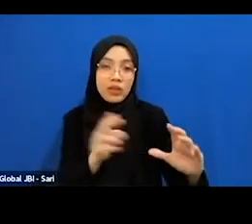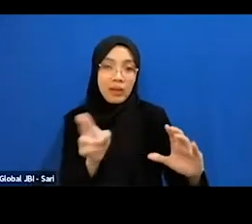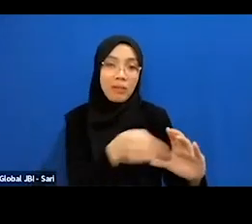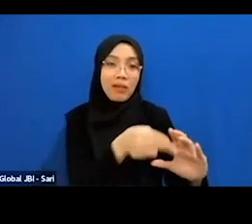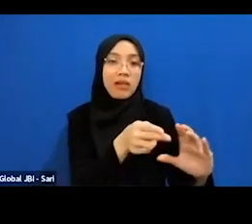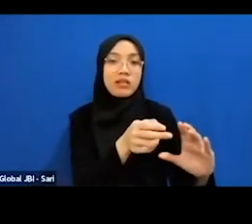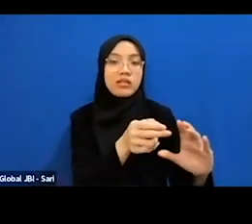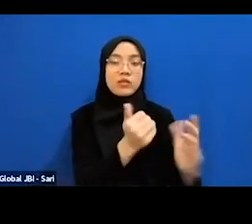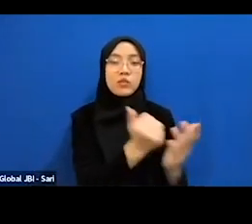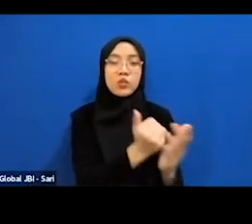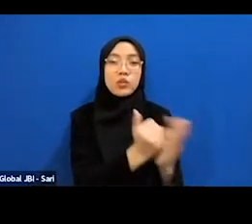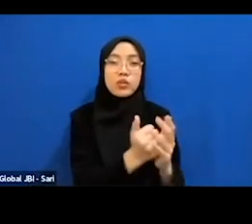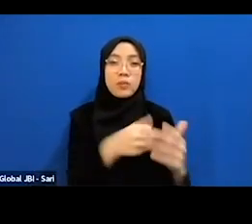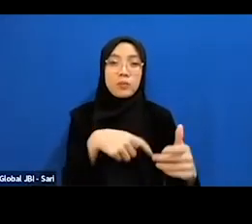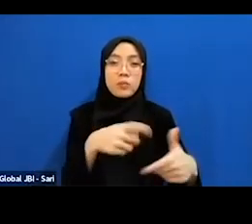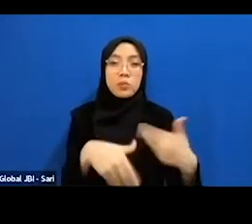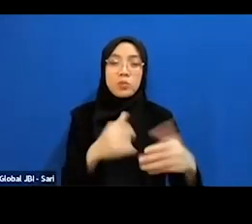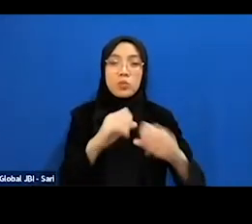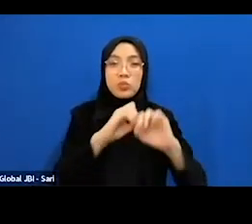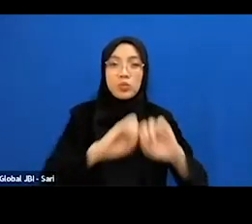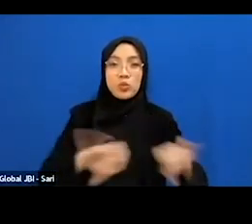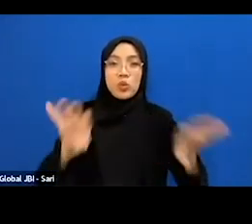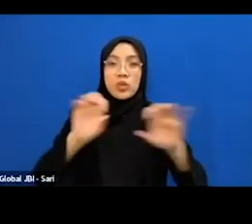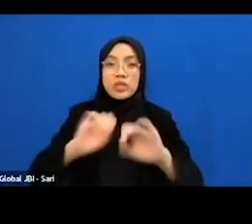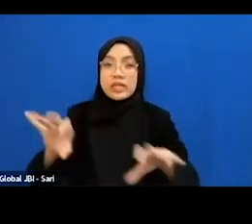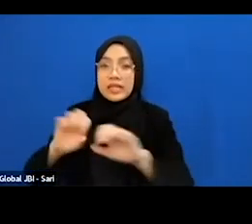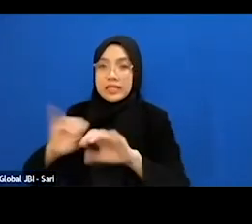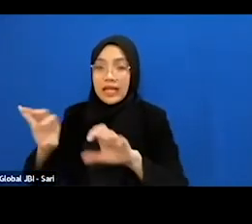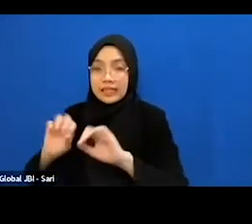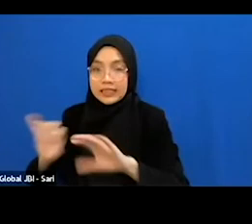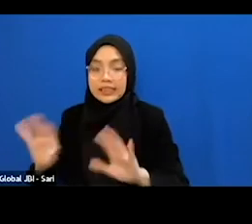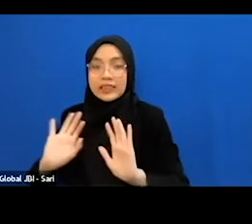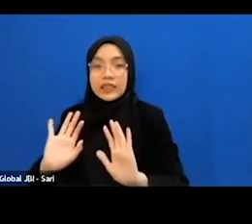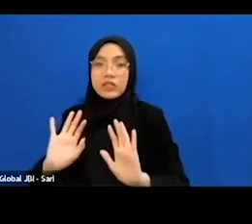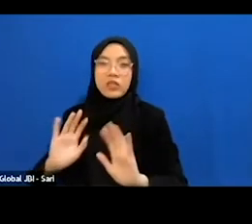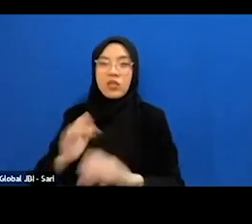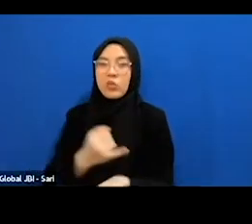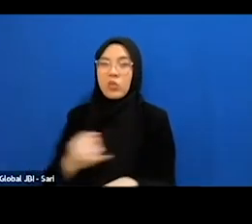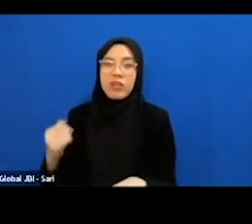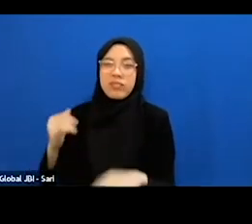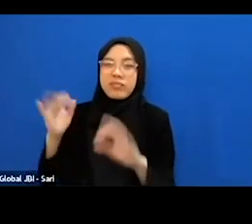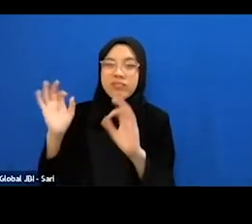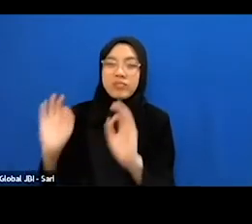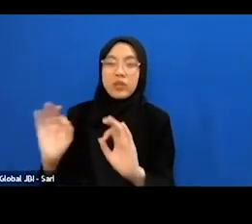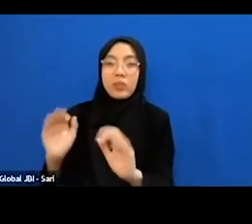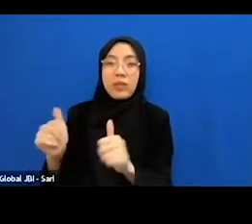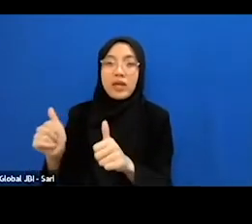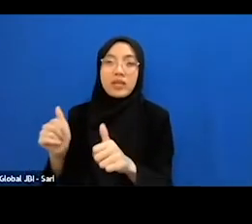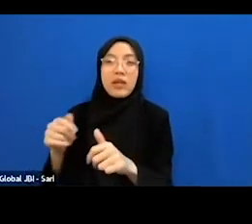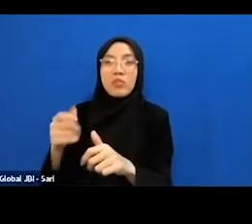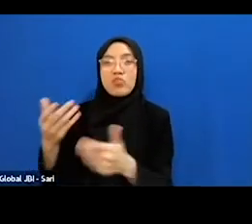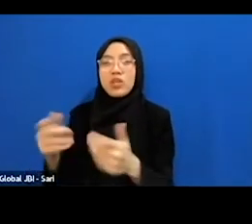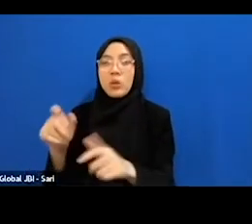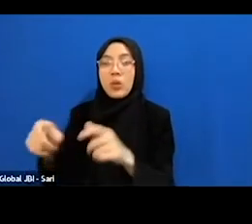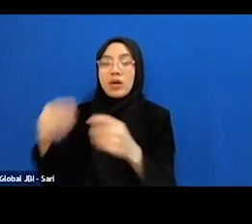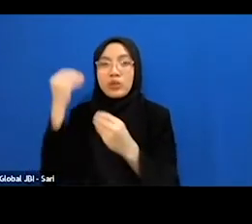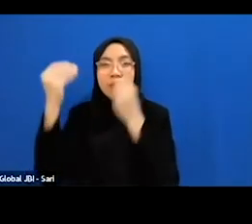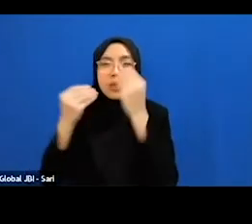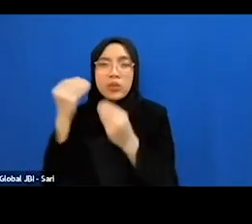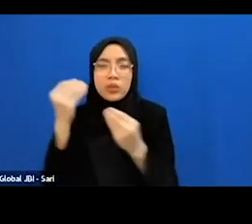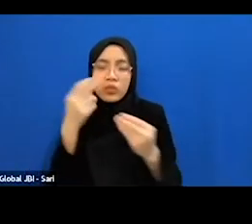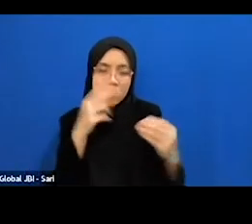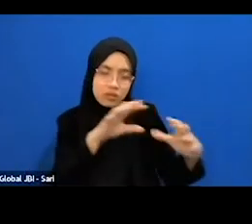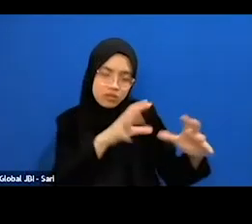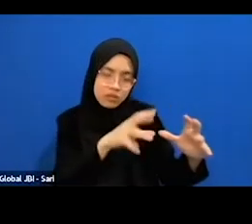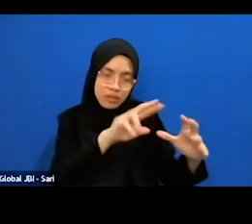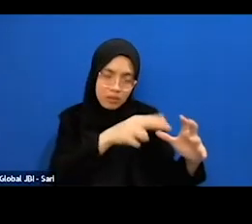proses sosialisasinya jika proses sosialisasinya tidak baik itu justru akan membingungkan dari sisi